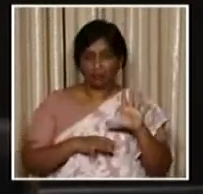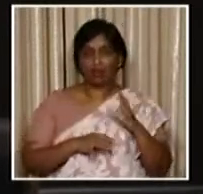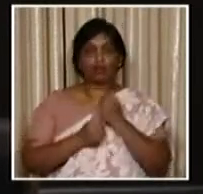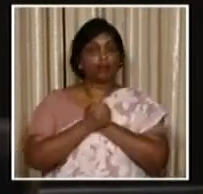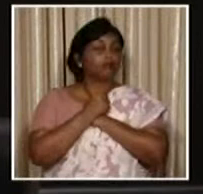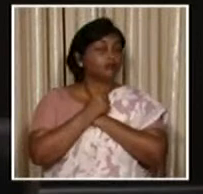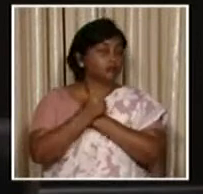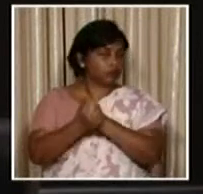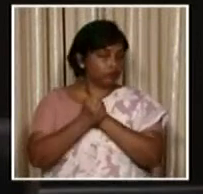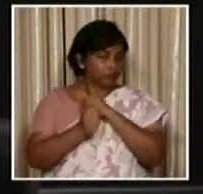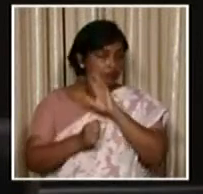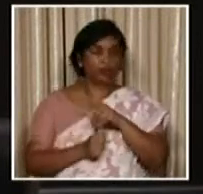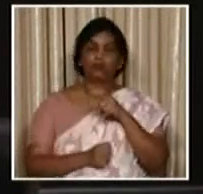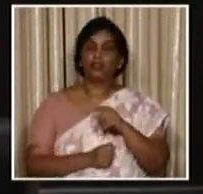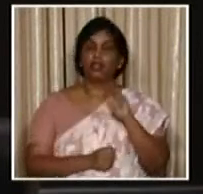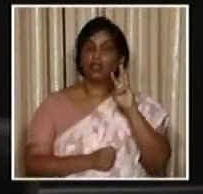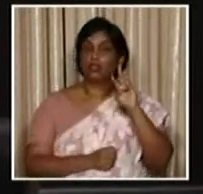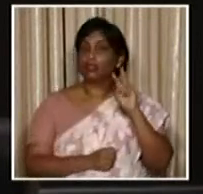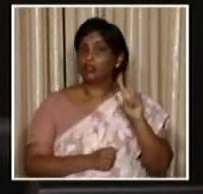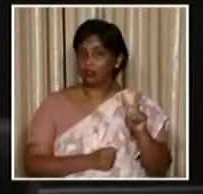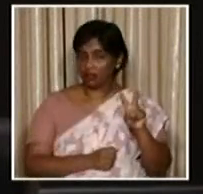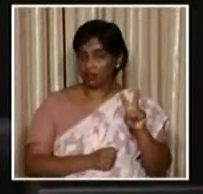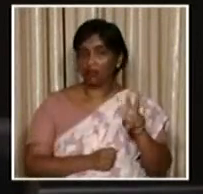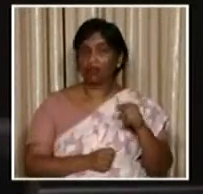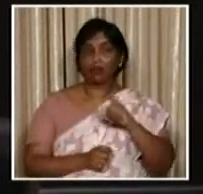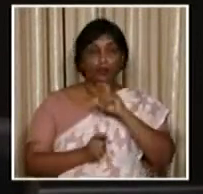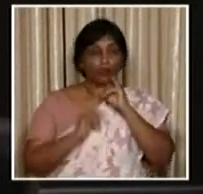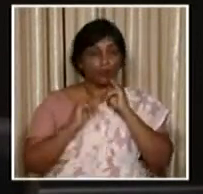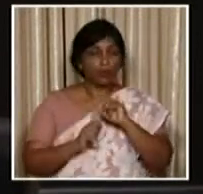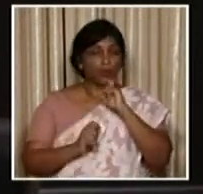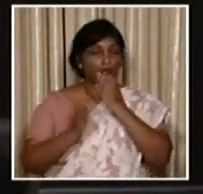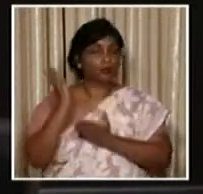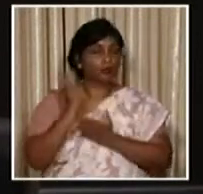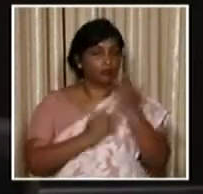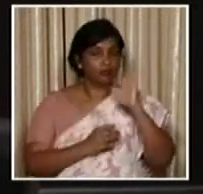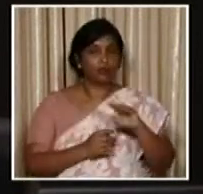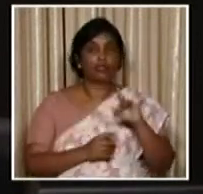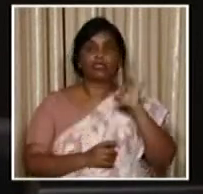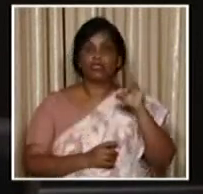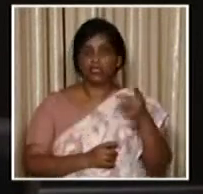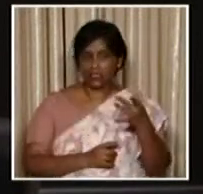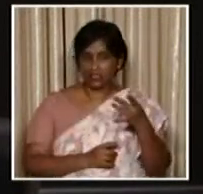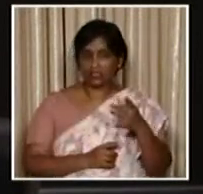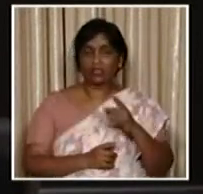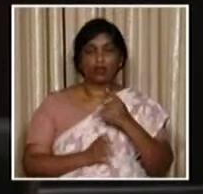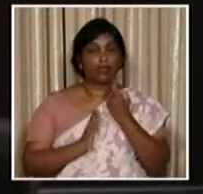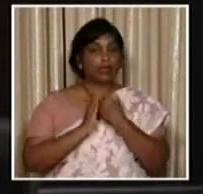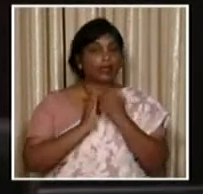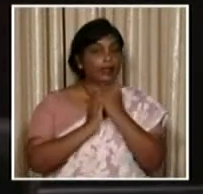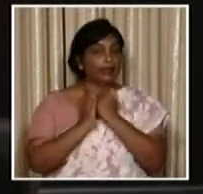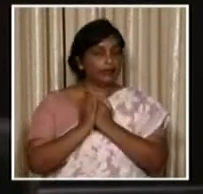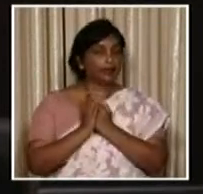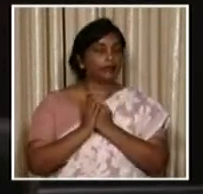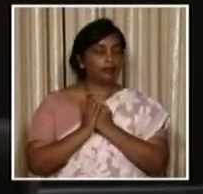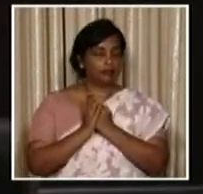රක්ෂිත බන්ධනාගාරගත කරලා තියෙනවා 32ක් අධිචෝදනා පත්‍ර ගොනු කරලා තියෙනවා 100ක් කොන්දේසි මත